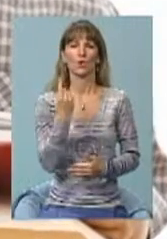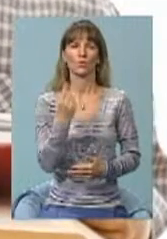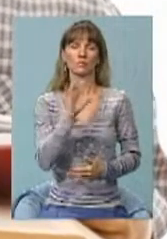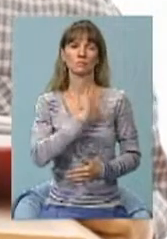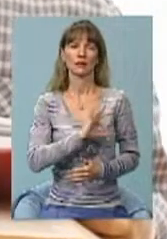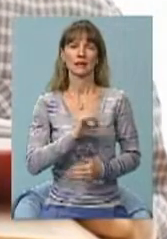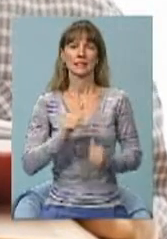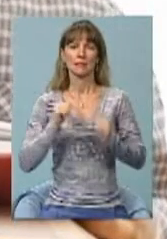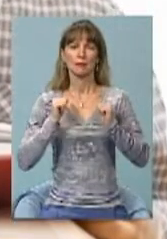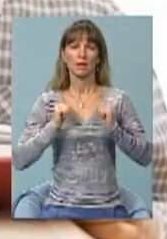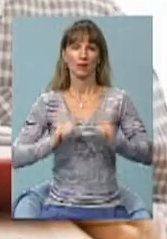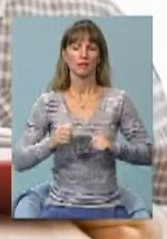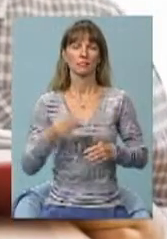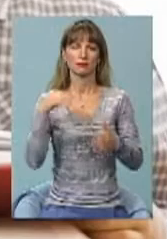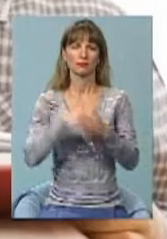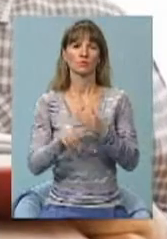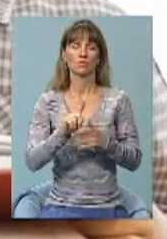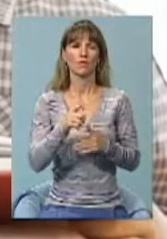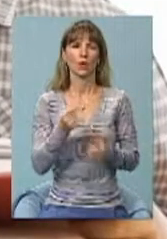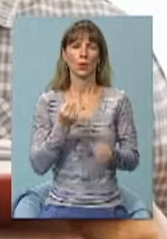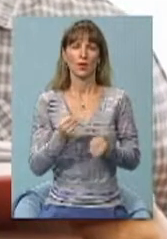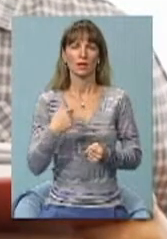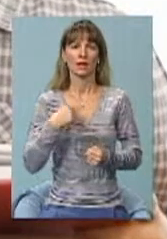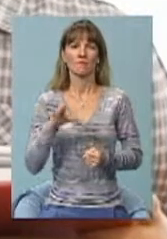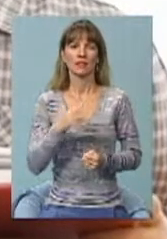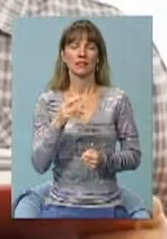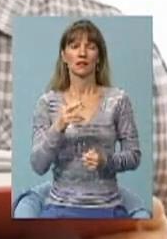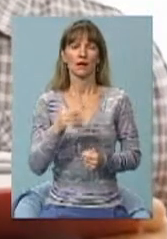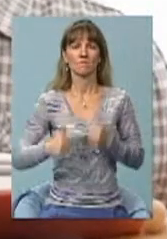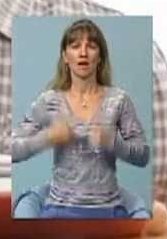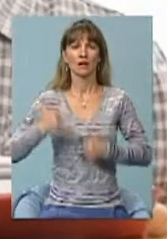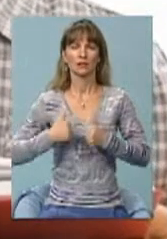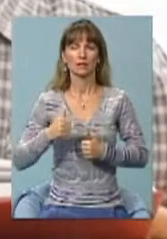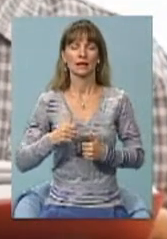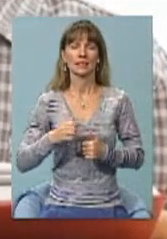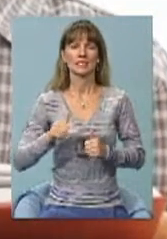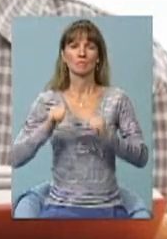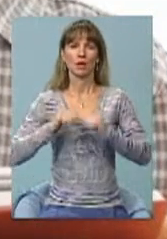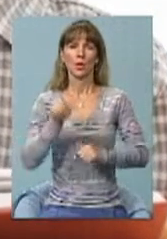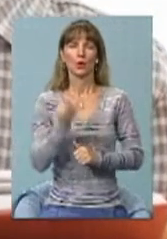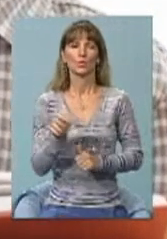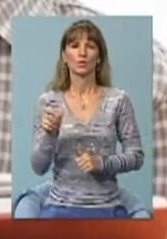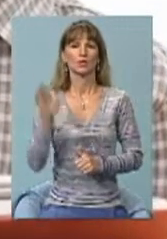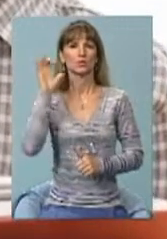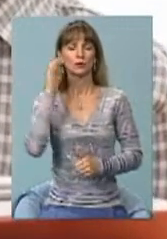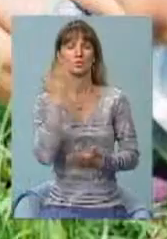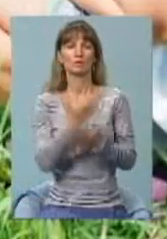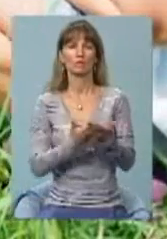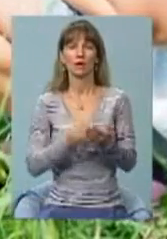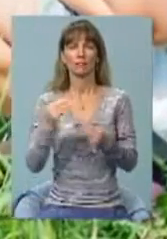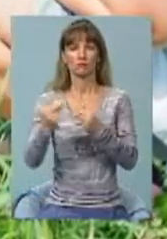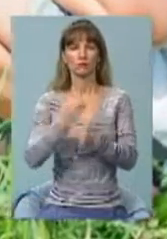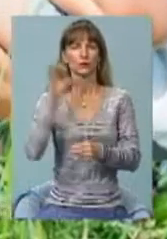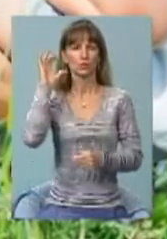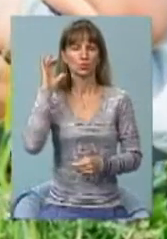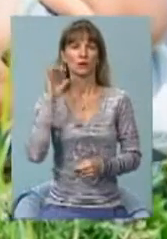користь смирення полягає в тому, що воно утримує нас від хвастощів. Смиренна людина слухається ради та приймає повчання.